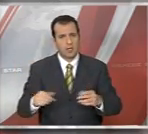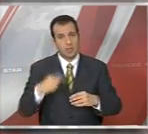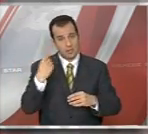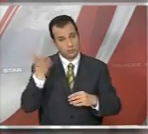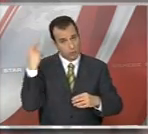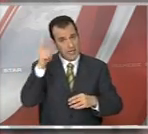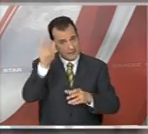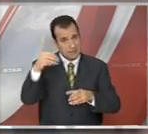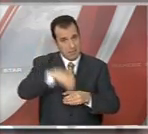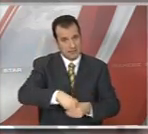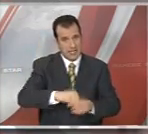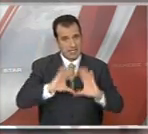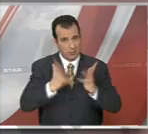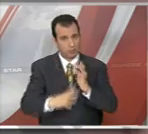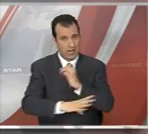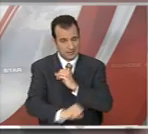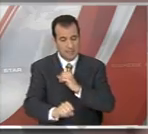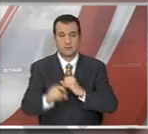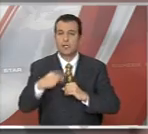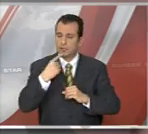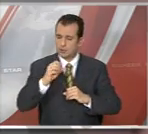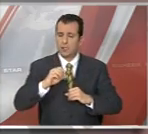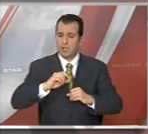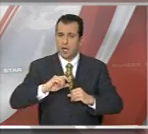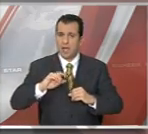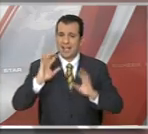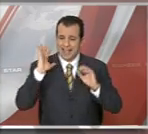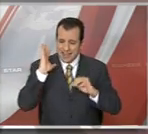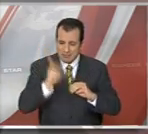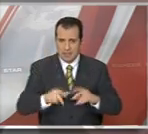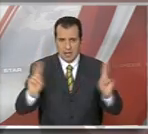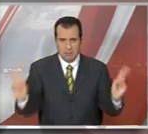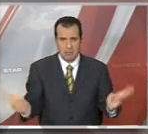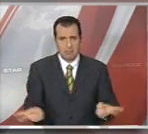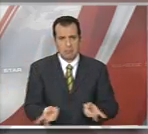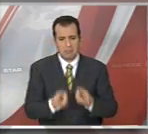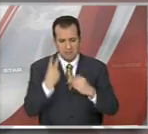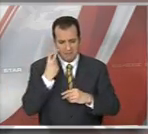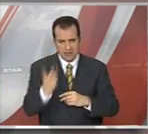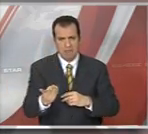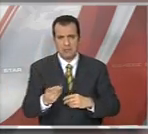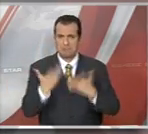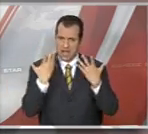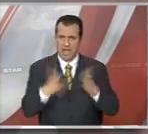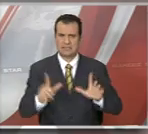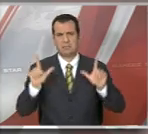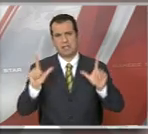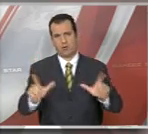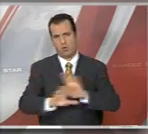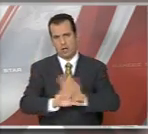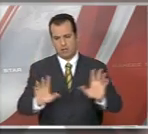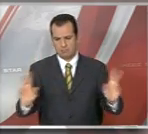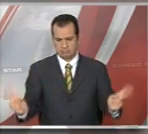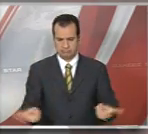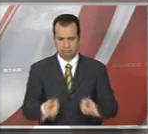έτσι ξετυλίγεται ένα κουβάρι το οποίο καθημερινώς δείχνει μια αλγινικα ταση η οποία ξεσκεπάζεται